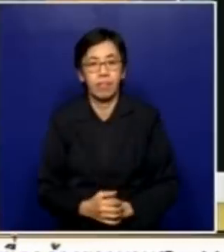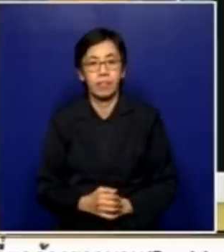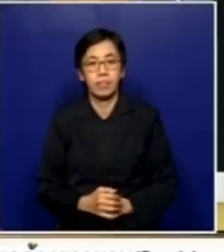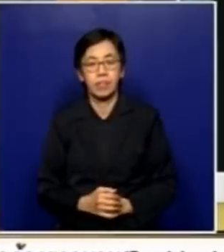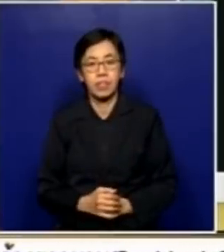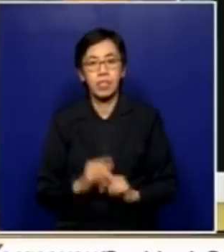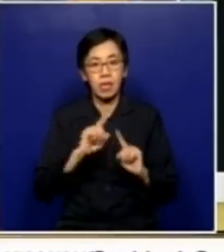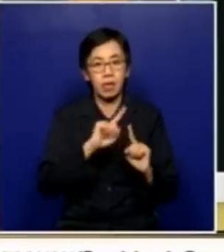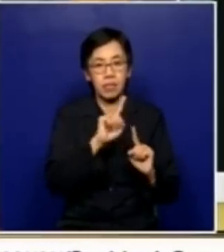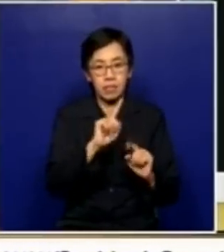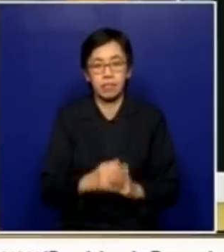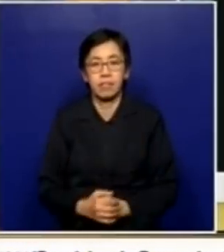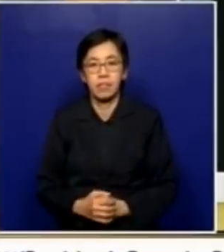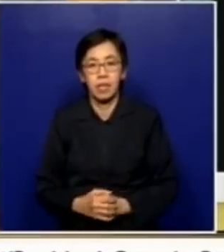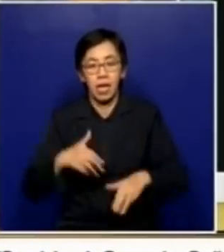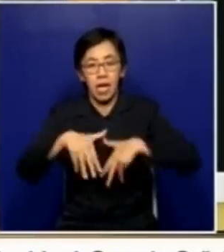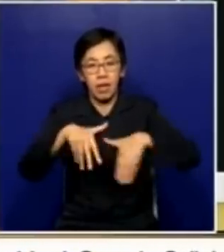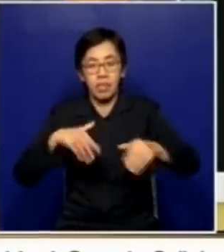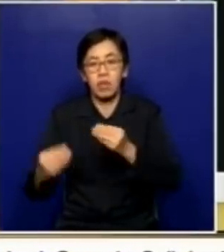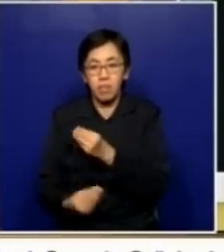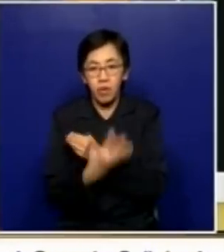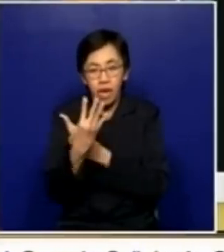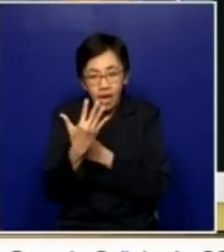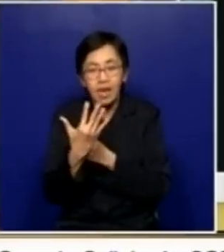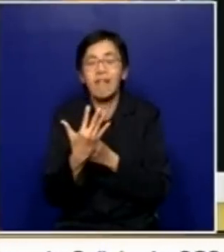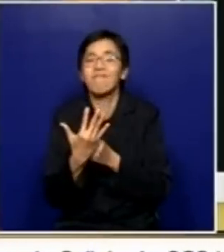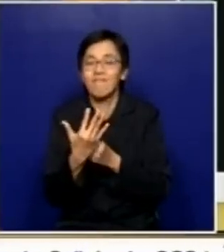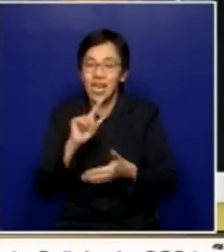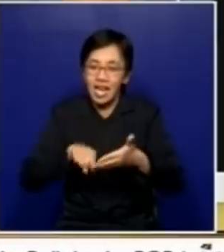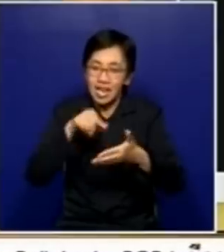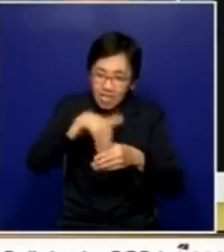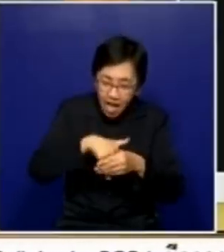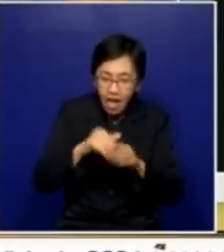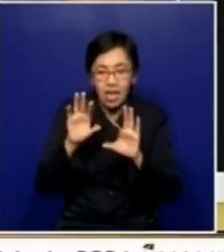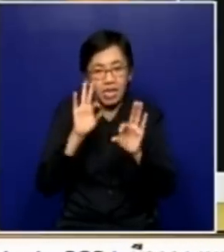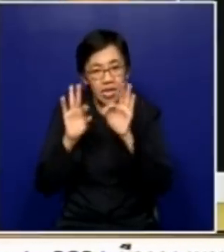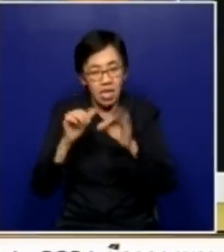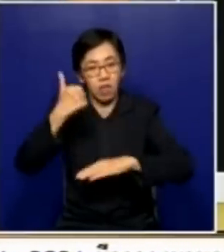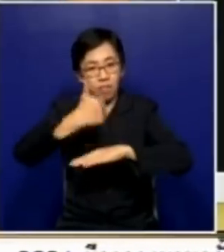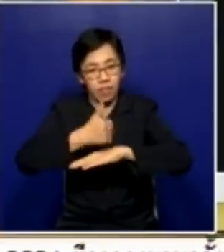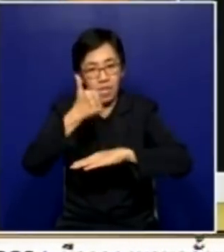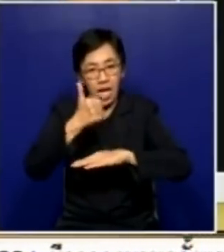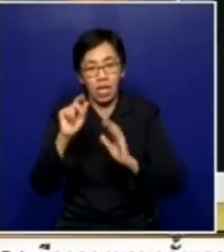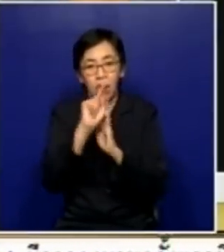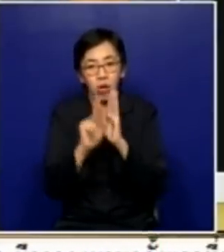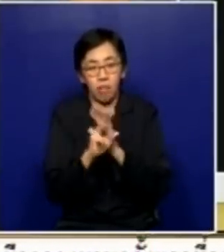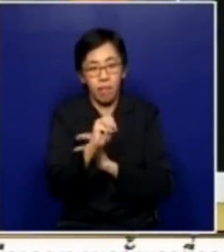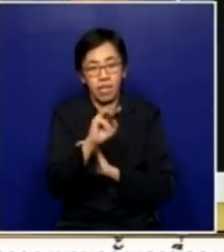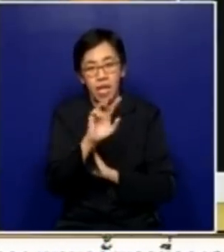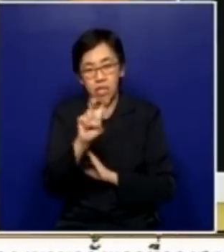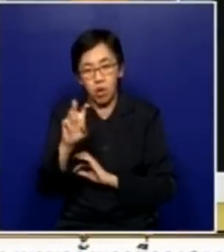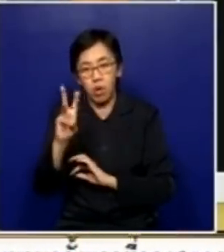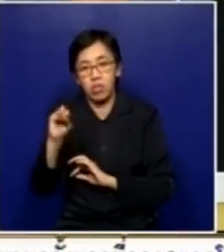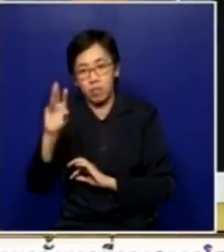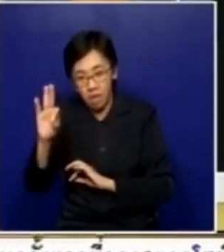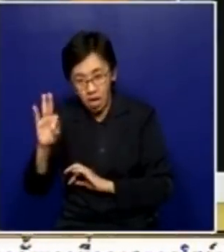ข้อท 1เพื่ให้ประชาชนมีโอกาสทจะเลืผปกครองตเองได้เราจเสนอใหยกเลิกมาตรา269 และมาตรา27